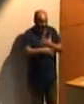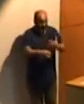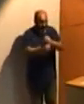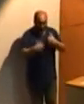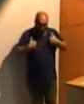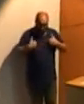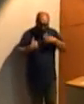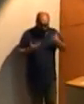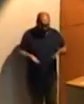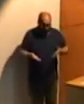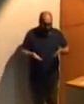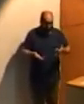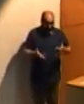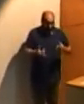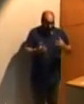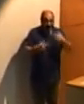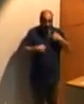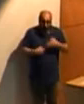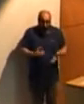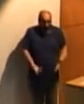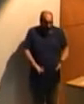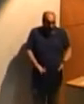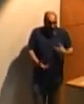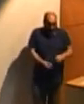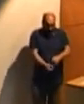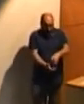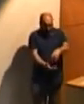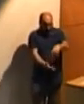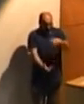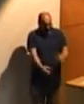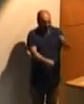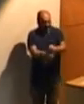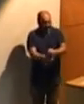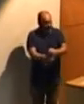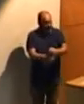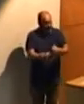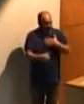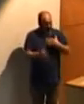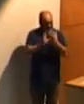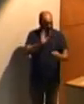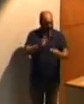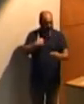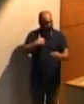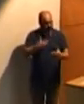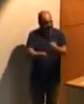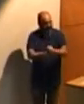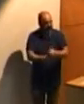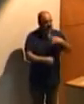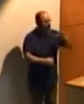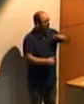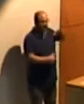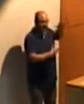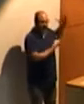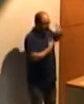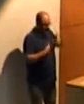allons créer quelque chose à notre image et à notre ressemblance est ce que l'autre la transhumanité le transhumanisme s'est quittés ce que nous sommes